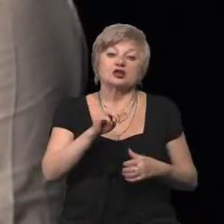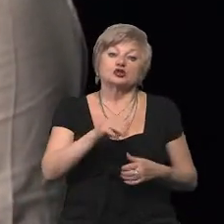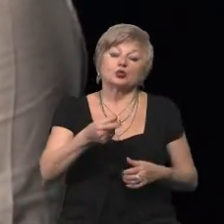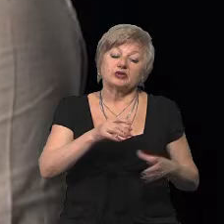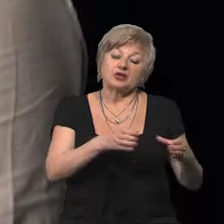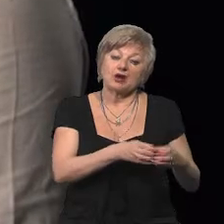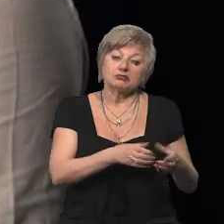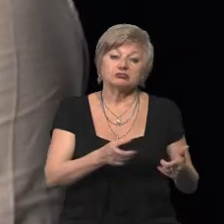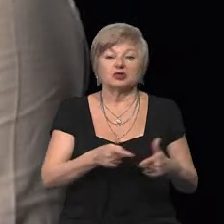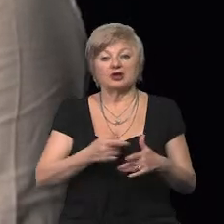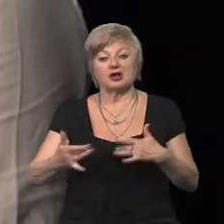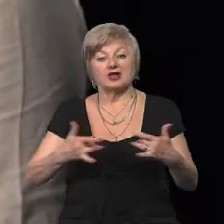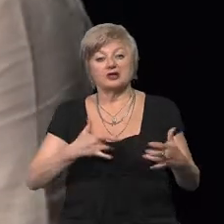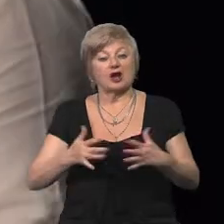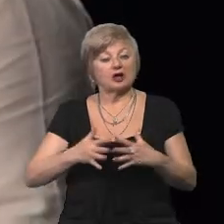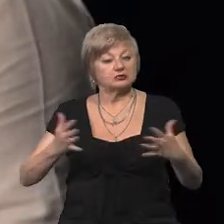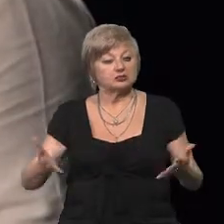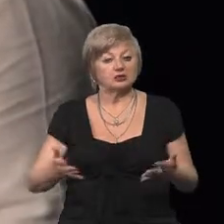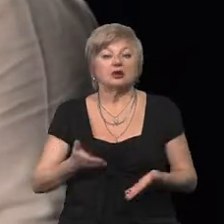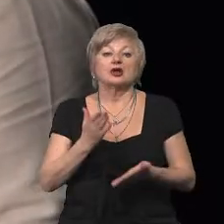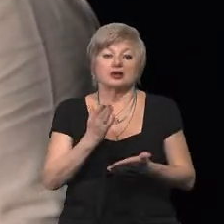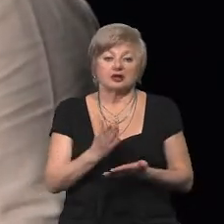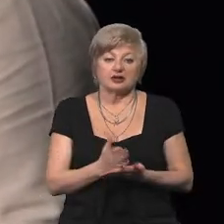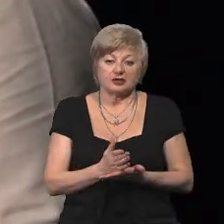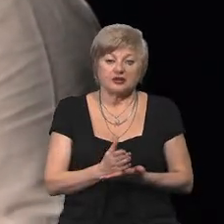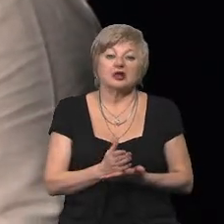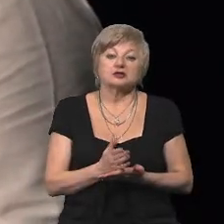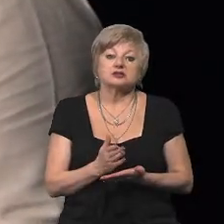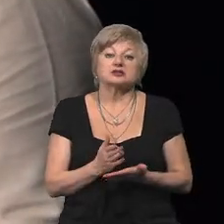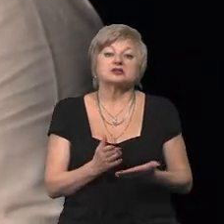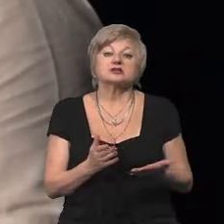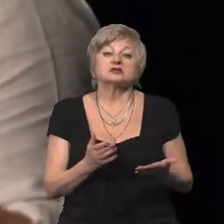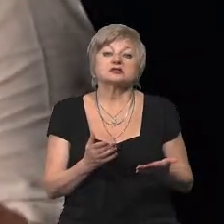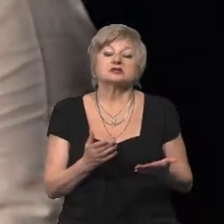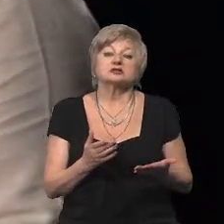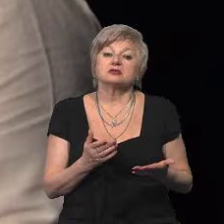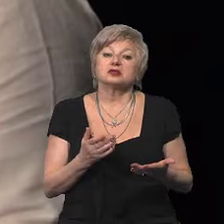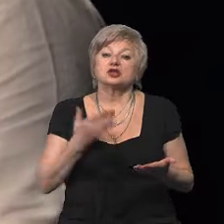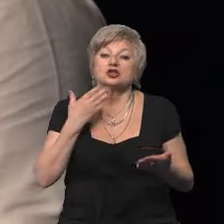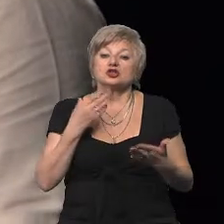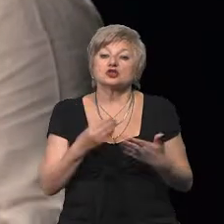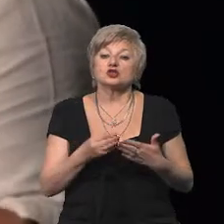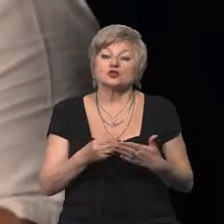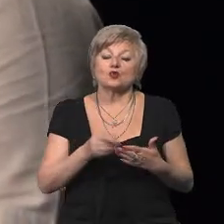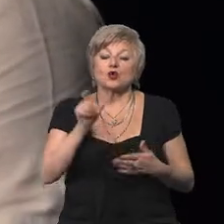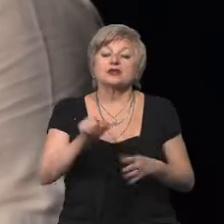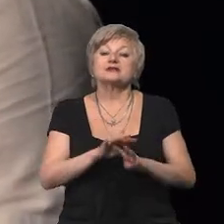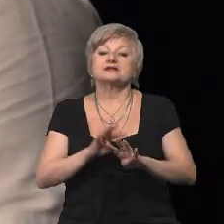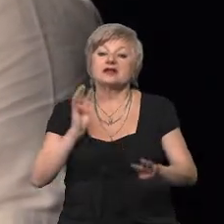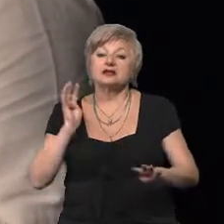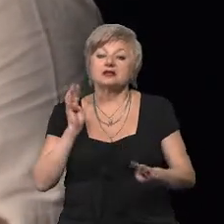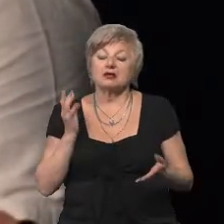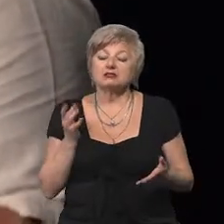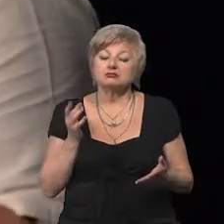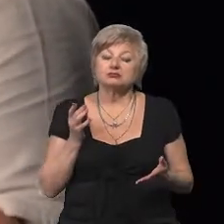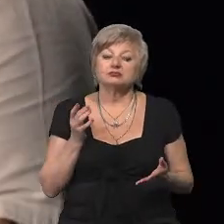зачастую они берут уже известных артистов, то есть у которых есть своя аудитория, есть свой зритель. Uh-huh. Берут известную